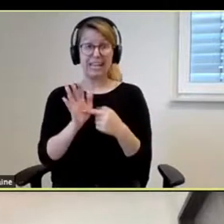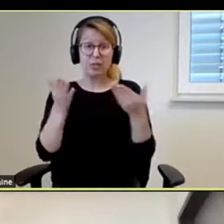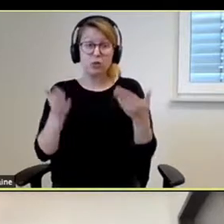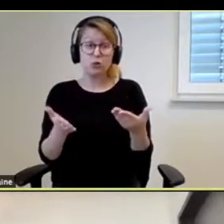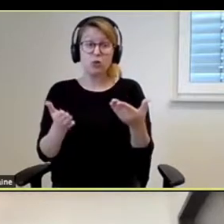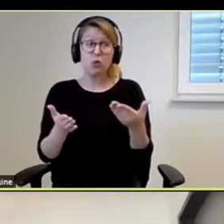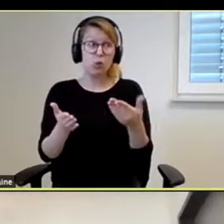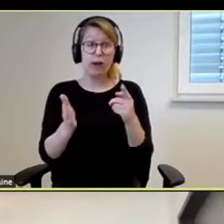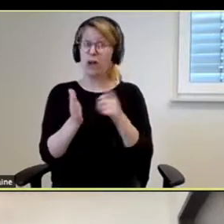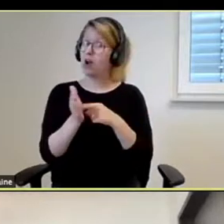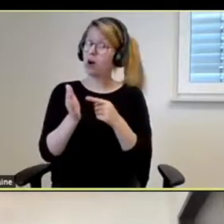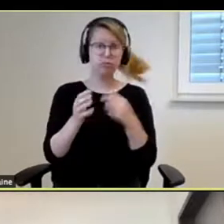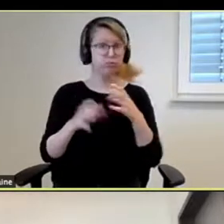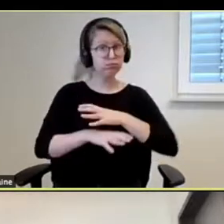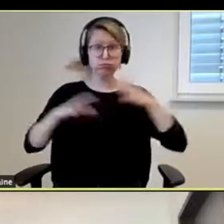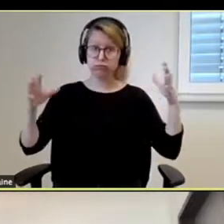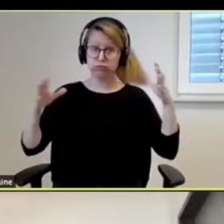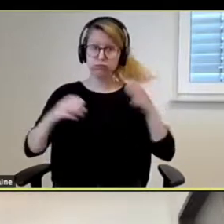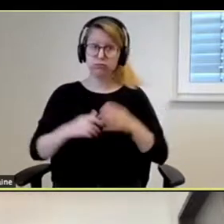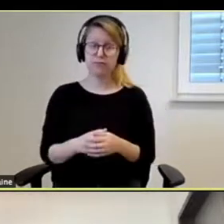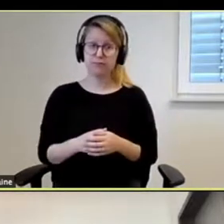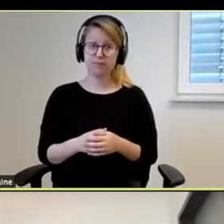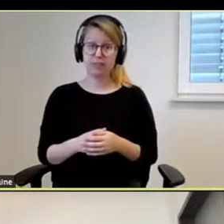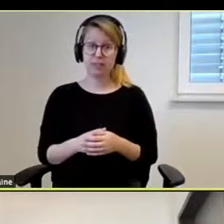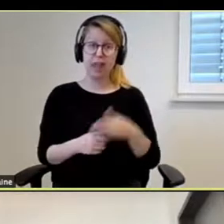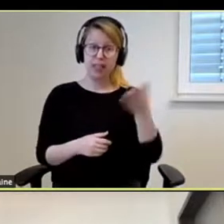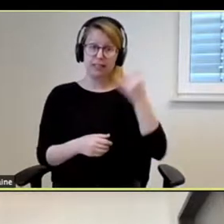Für ein engen Jahr, da war der Marc Angel als